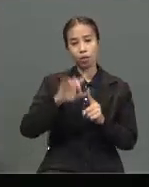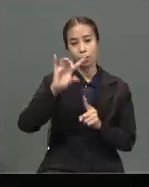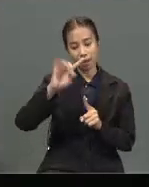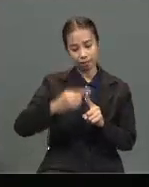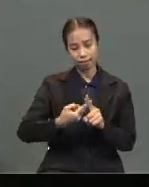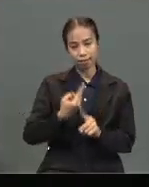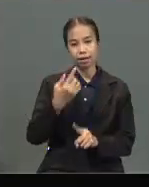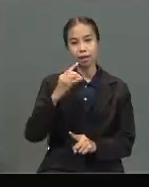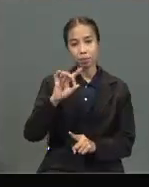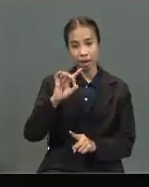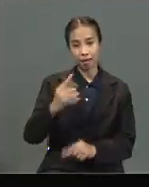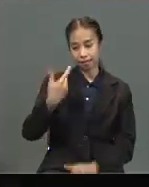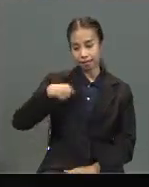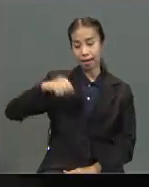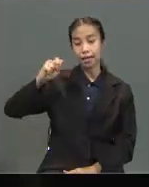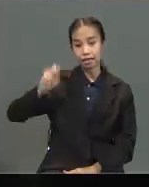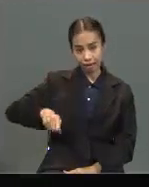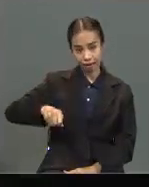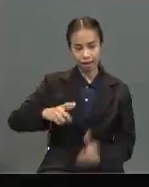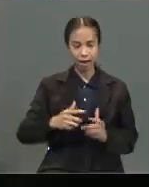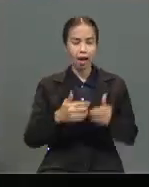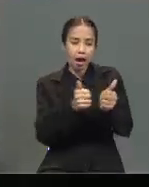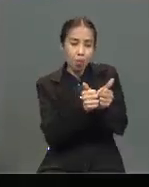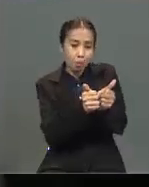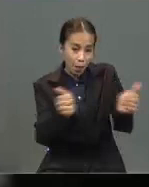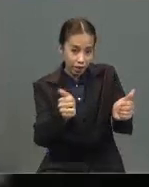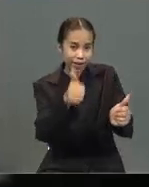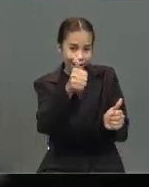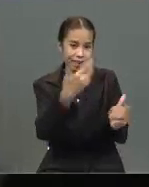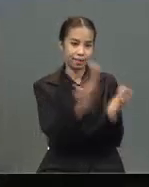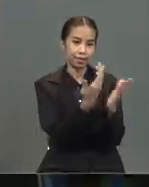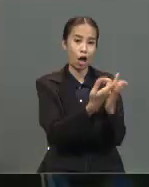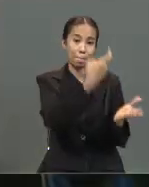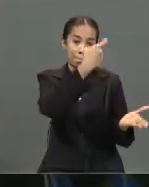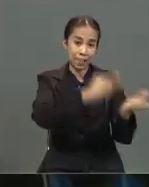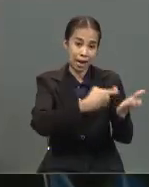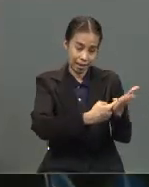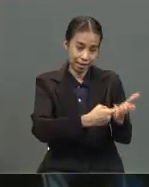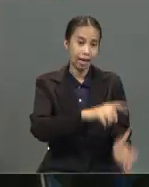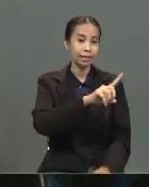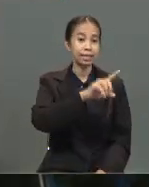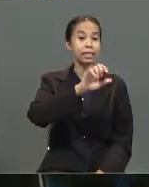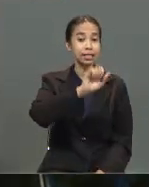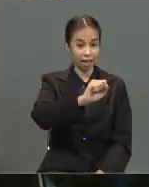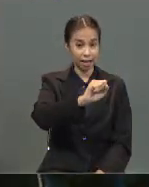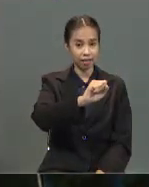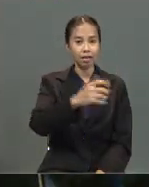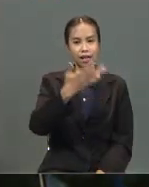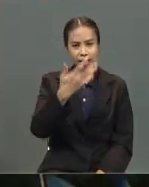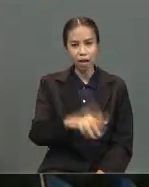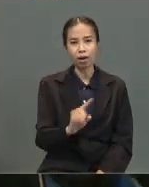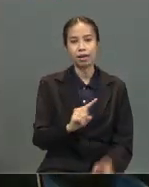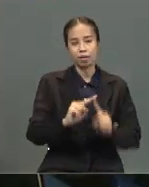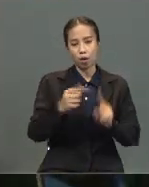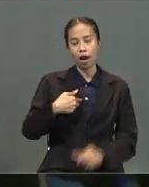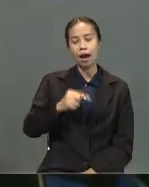8สิงหาคมเนี่ยนะครับอนุญาตให้มีการปล่อยตัวชั่วคราวตีราคาประกันคนละ 1แสนบาทไม่ต้องวางหลักทรัพย์โดยเงื่อนไขได้ครับ